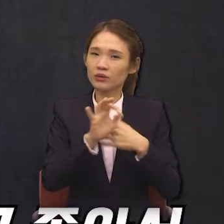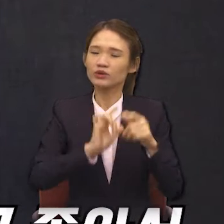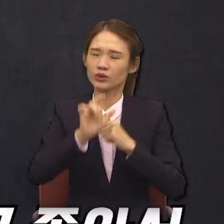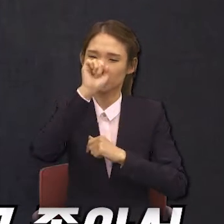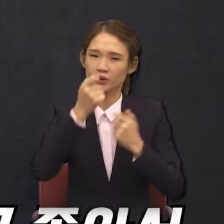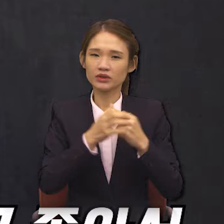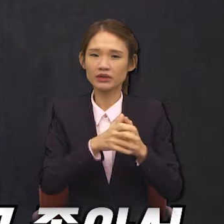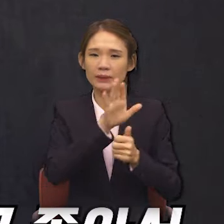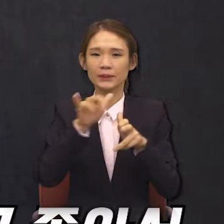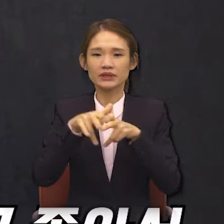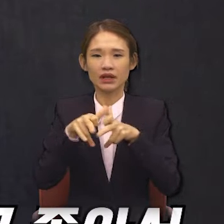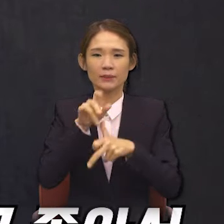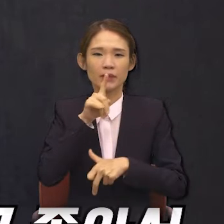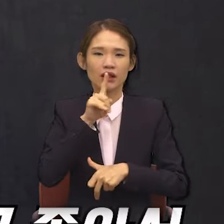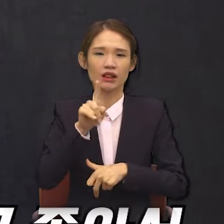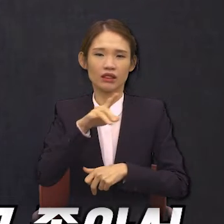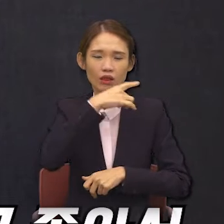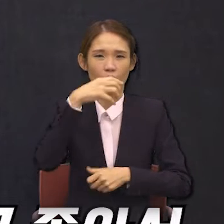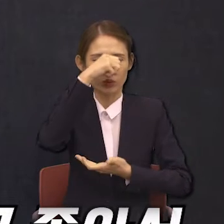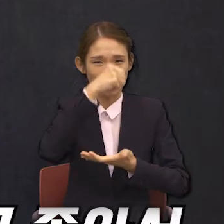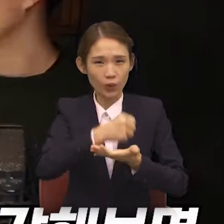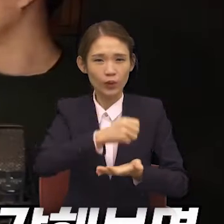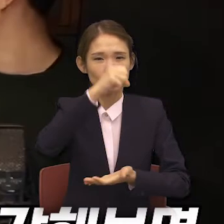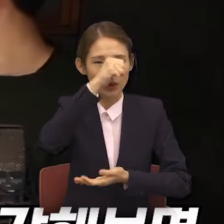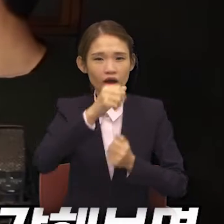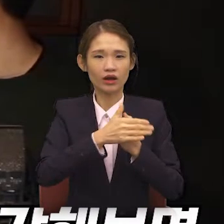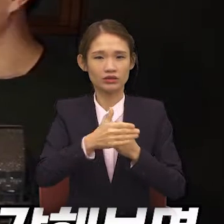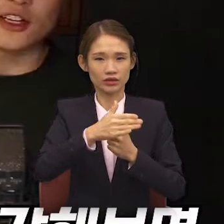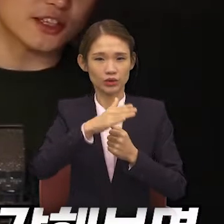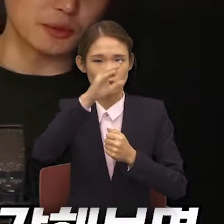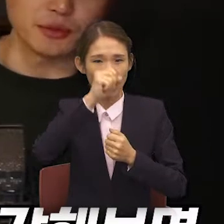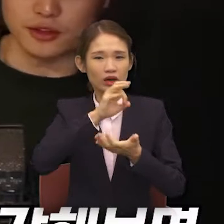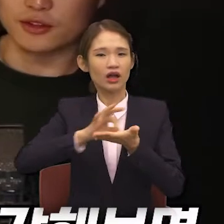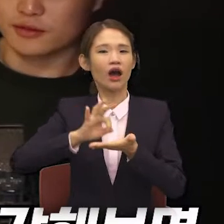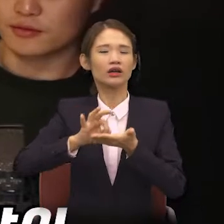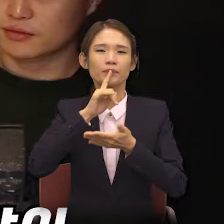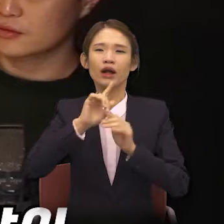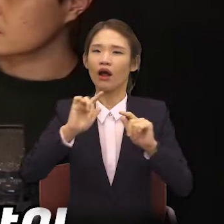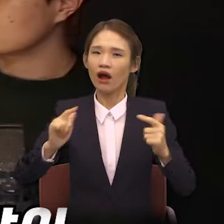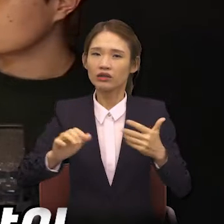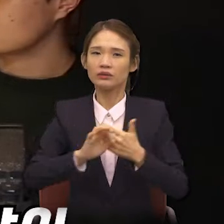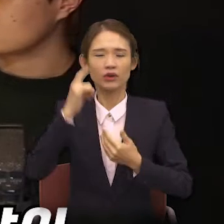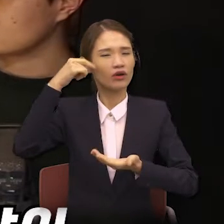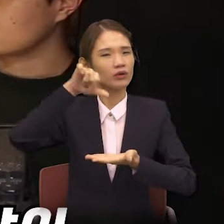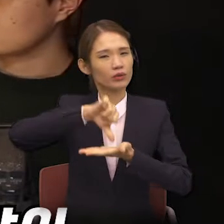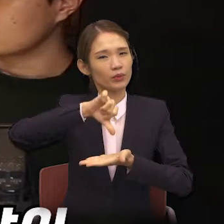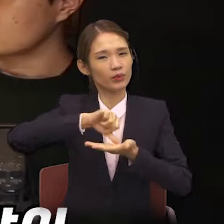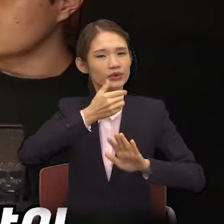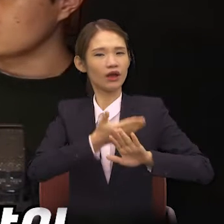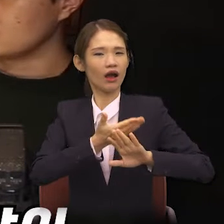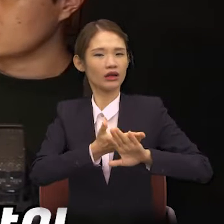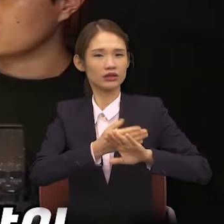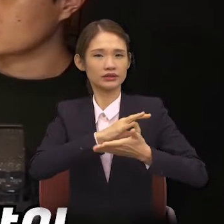같아요. 비장애인이라는 말이 너무 옳고 좋아가지고 그래도 좋았어요. 맞아. 아니야. 맞아요. 생각해보면은. 네. 근데 거꾸로 달리 쓸